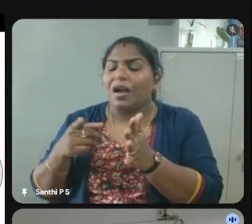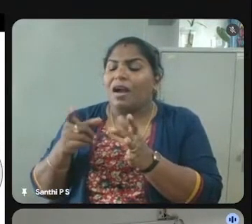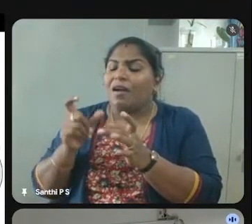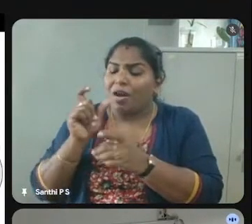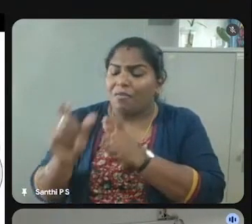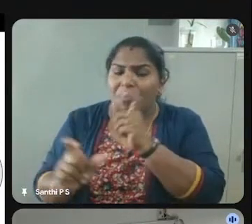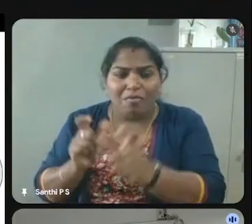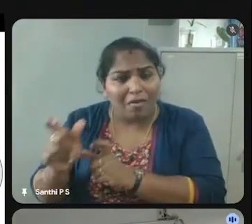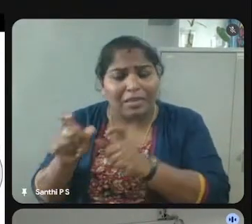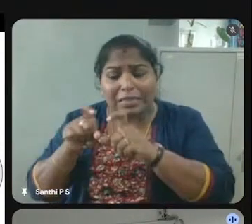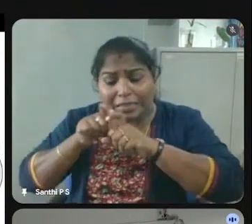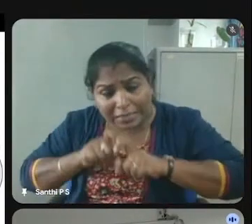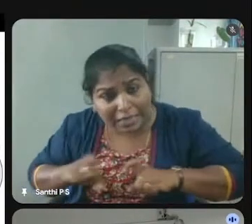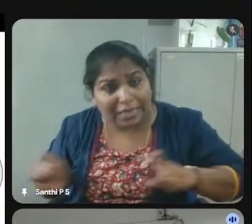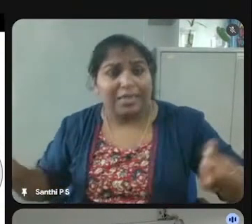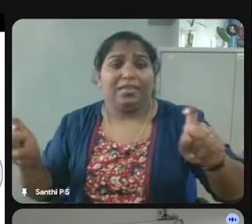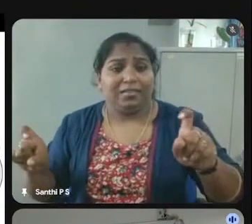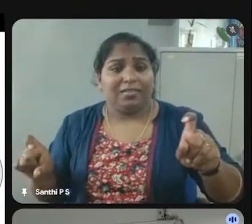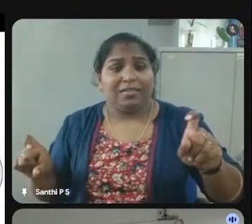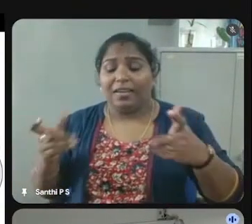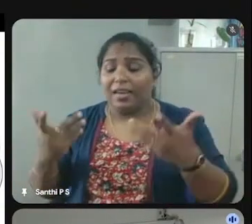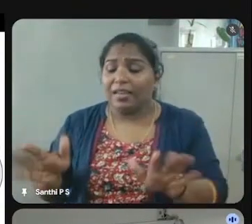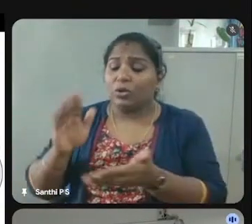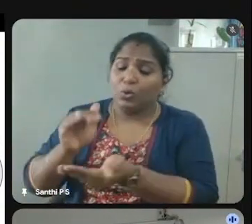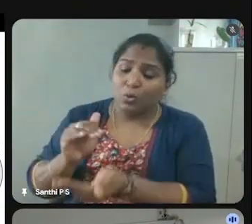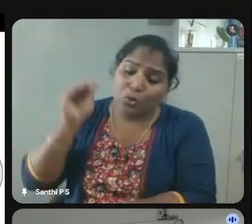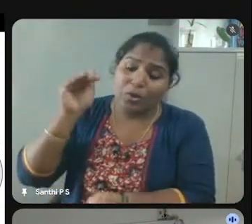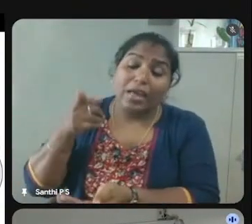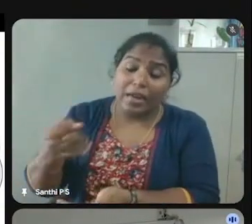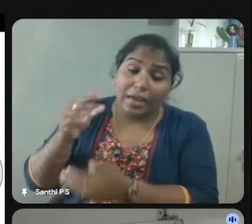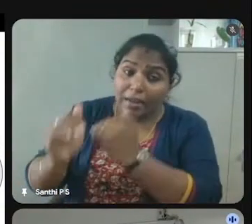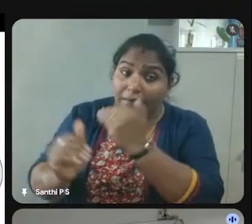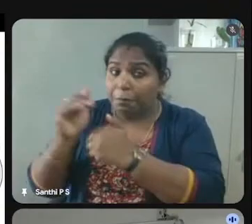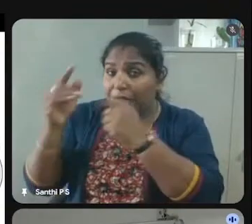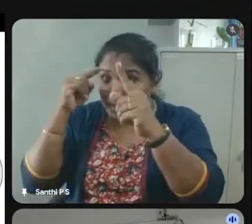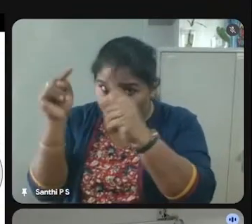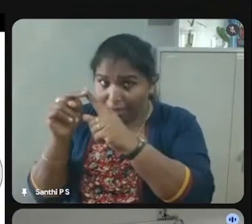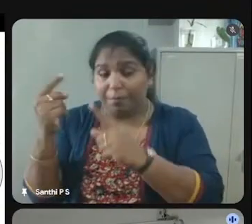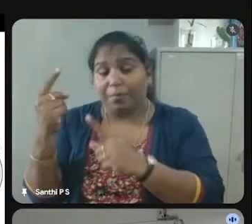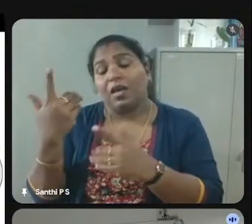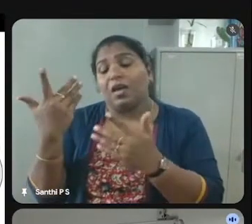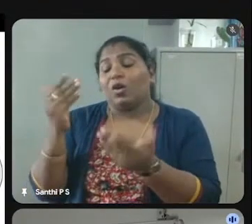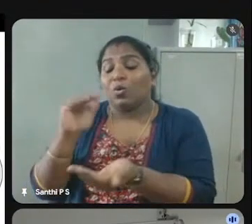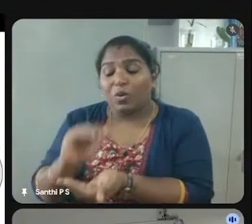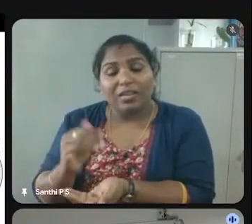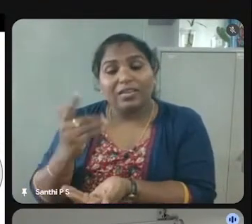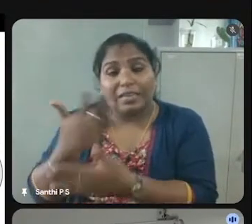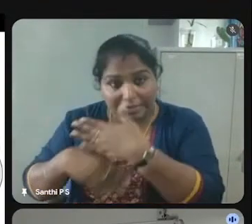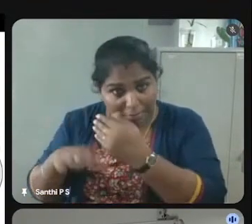അവരോട് ഇടപെടുമ്പോൾ ഏതെല്ലാം കാര്യങ്ങൾ എന്റെ കുട്ടിയുടെ ഏതെല്ലാം ഏരിയ ഡെവലപ്ഡ് ആണ്, അല്ലെങ്കിൽ ഏതൊക്കെ ഏരിയയിൽ കുഞ്ഞിന് പ്രശ്നങ്ങളുണ്ട്